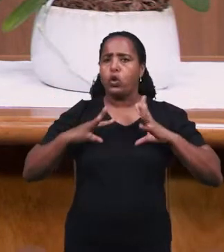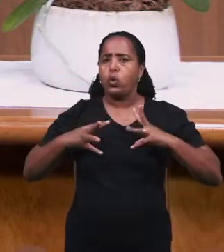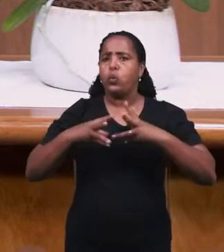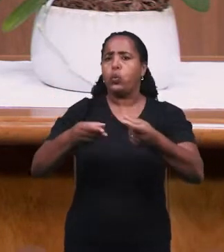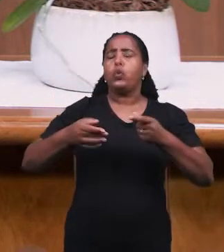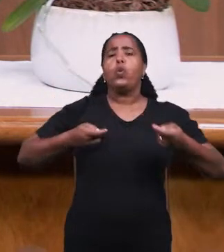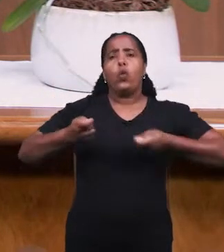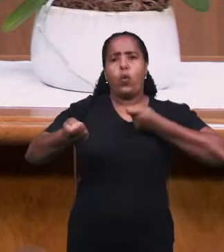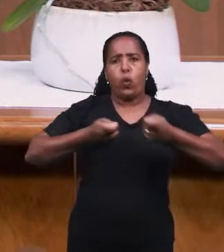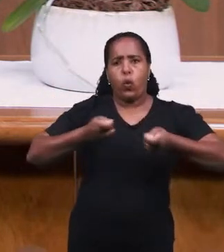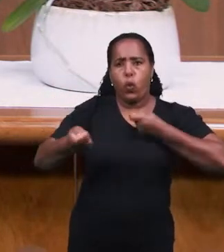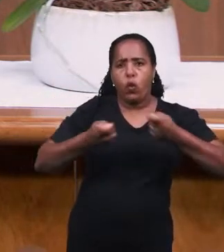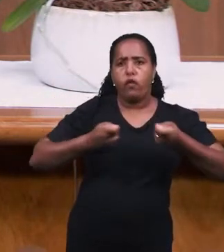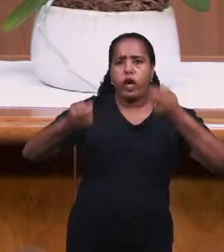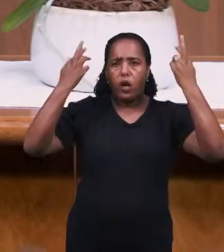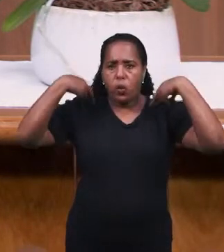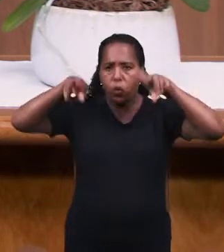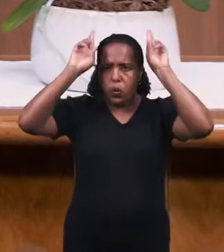moment.